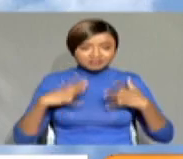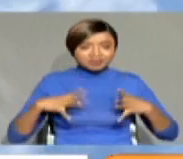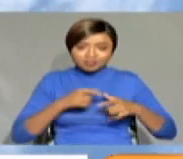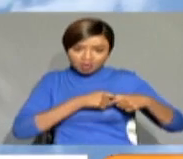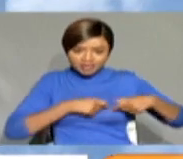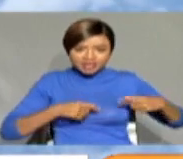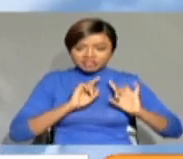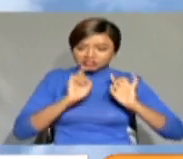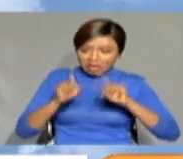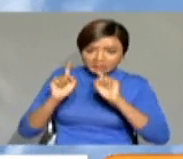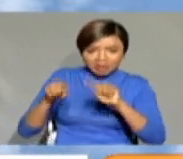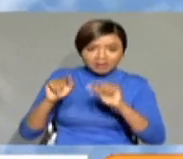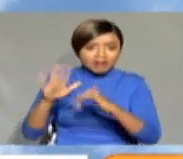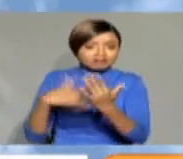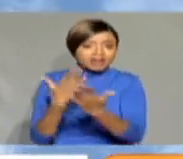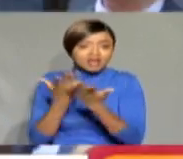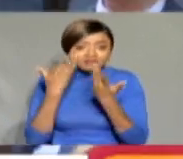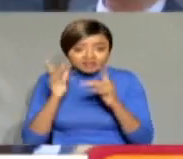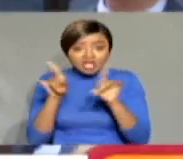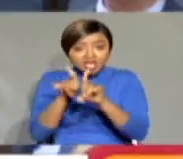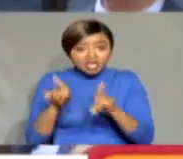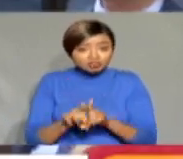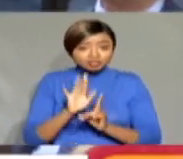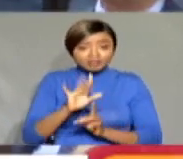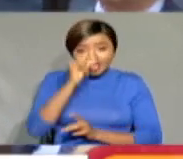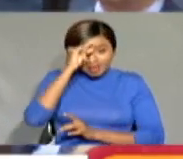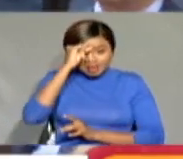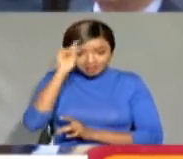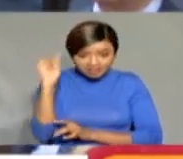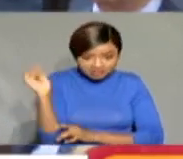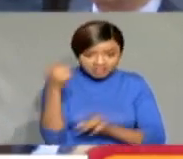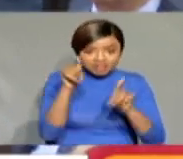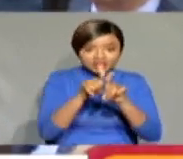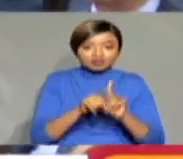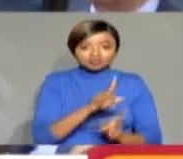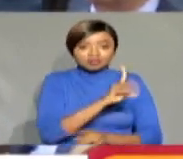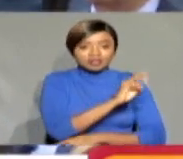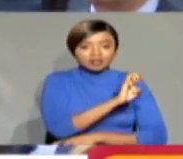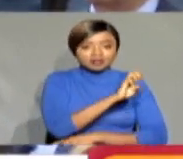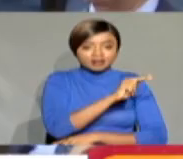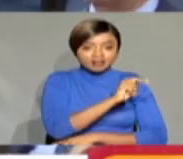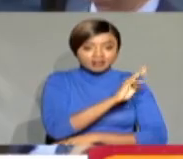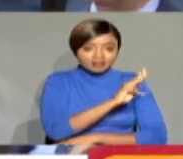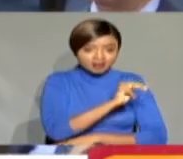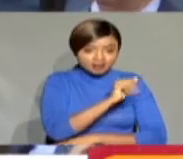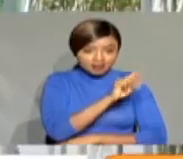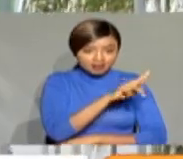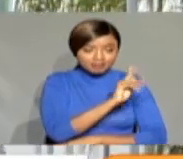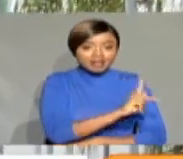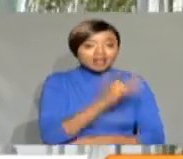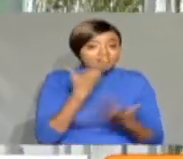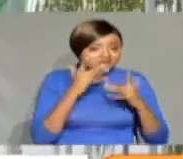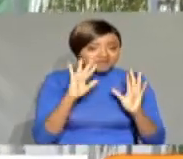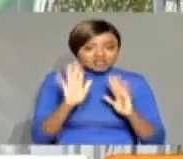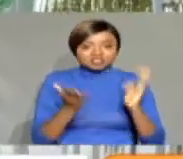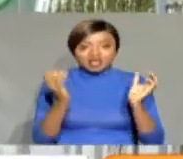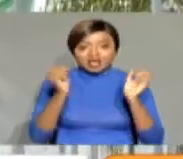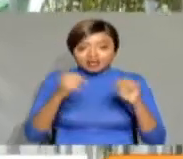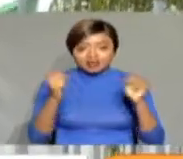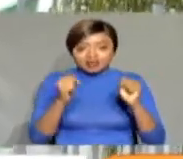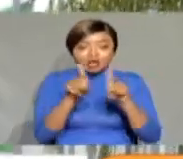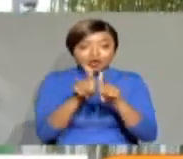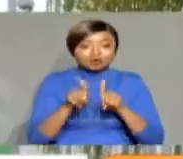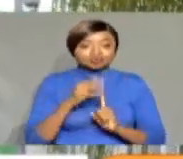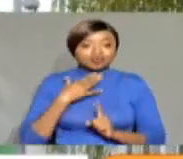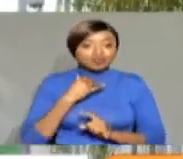watarajiwa wamewasili. Maandalizi ya serikali ya Kenya na serikali ya Denmark yamefikia hatua nzuri. I want to confidently